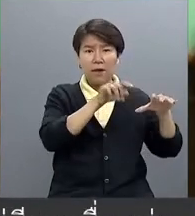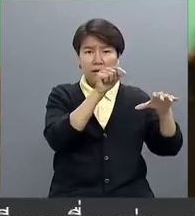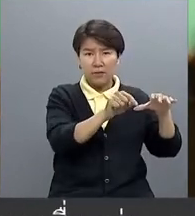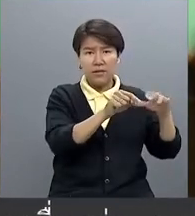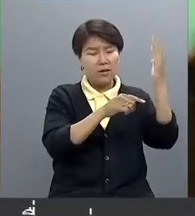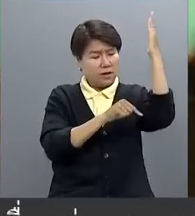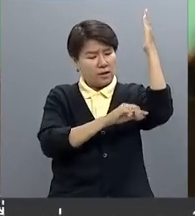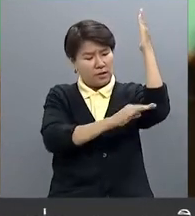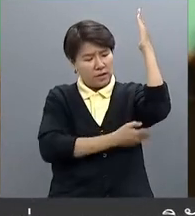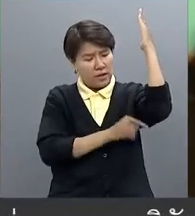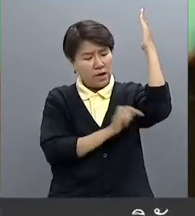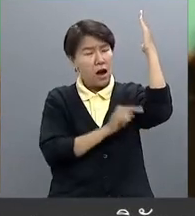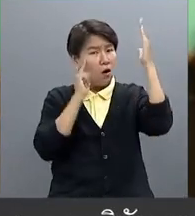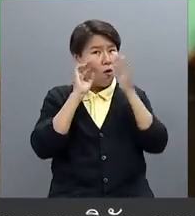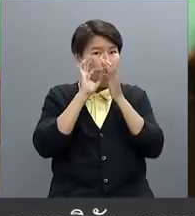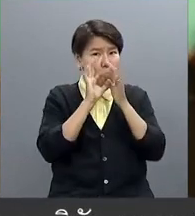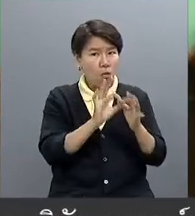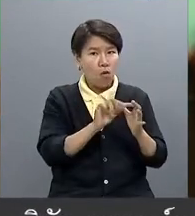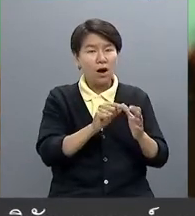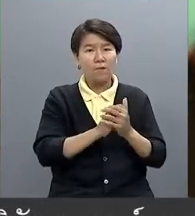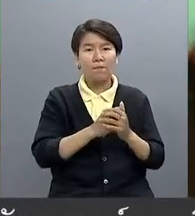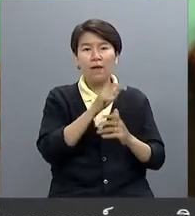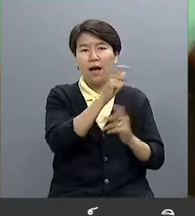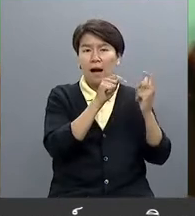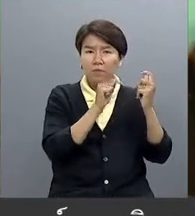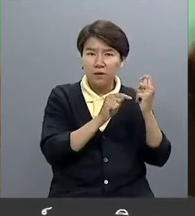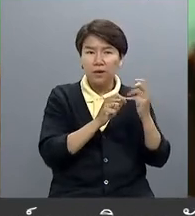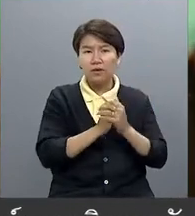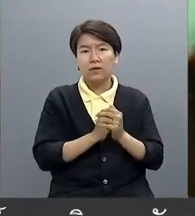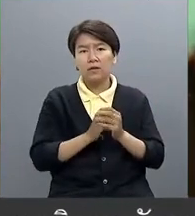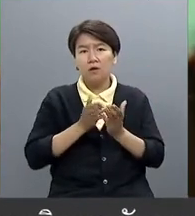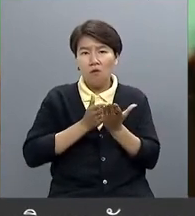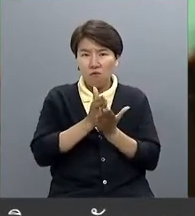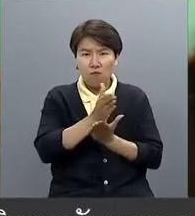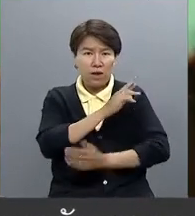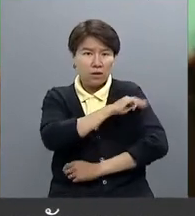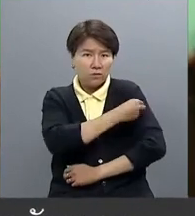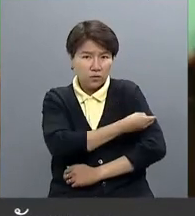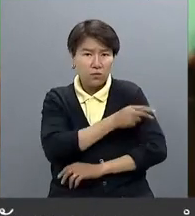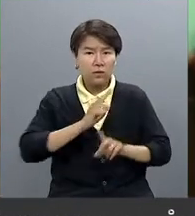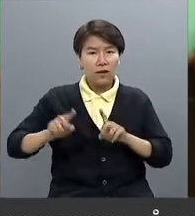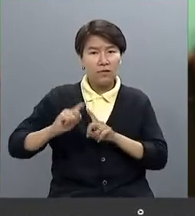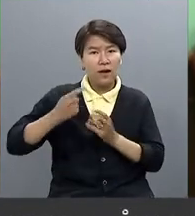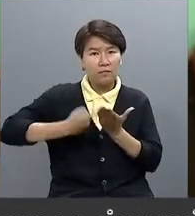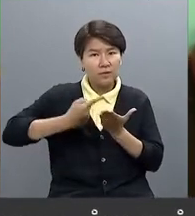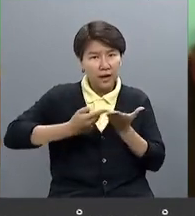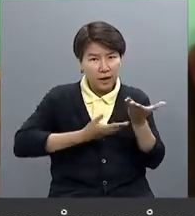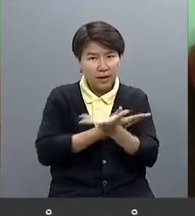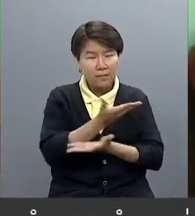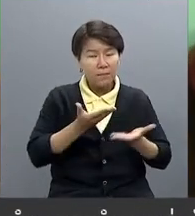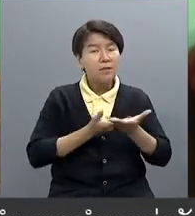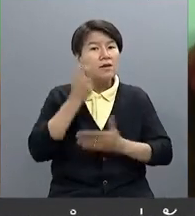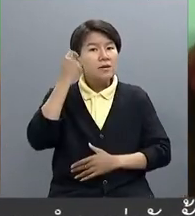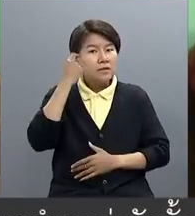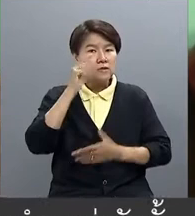มการสาธารณสุขกับอำเภอกับสาธารณสุขในพื้นที่ว่าในพื้นที่ของเราเนี่ยเราจะต้องมีมาตรการเข้ม